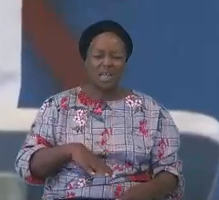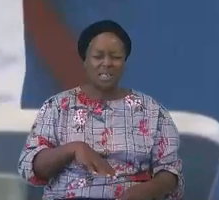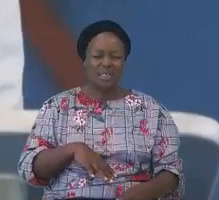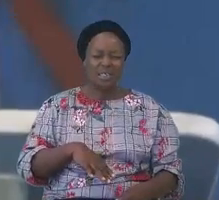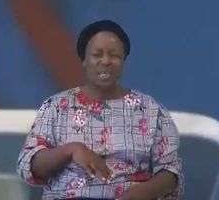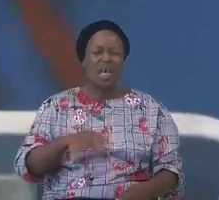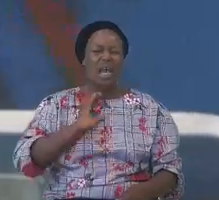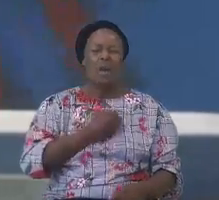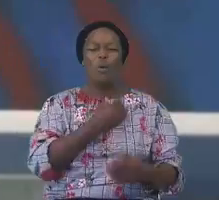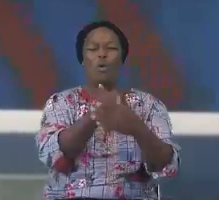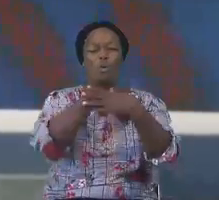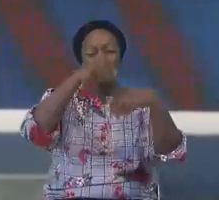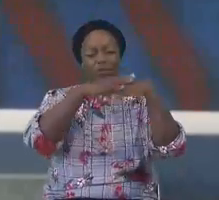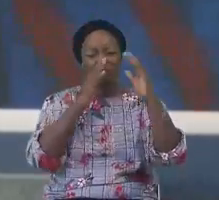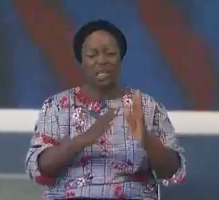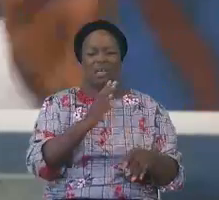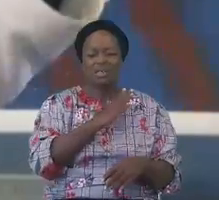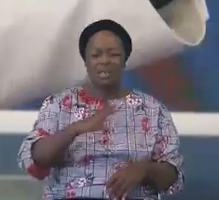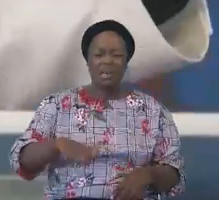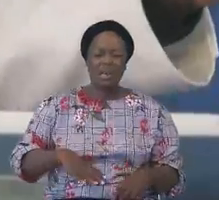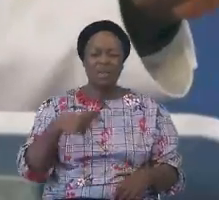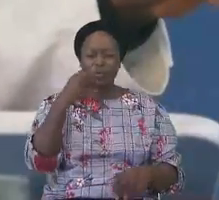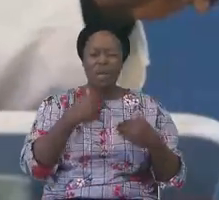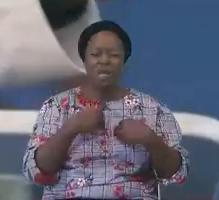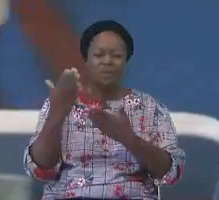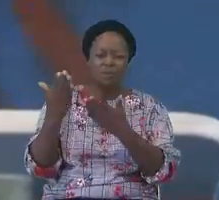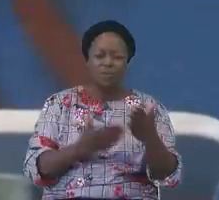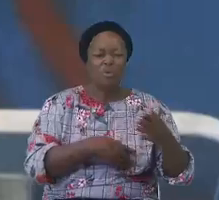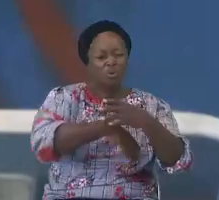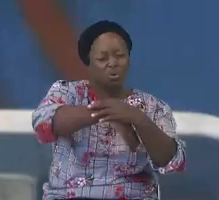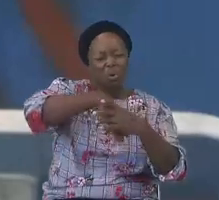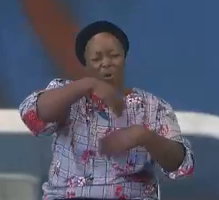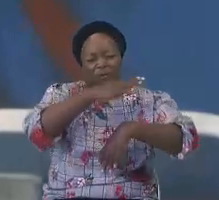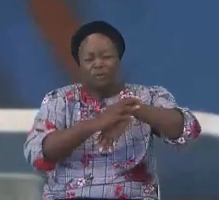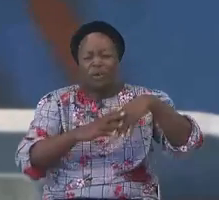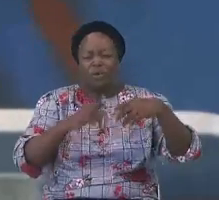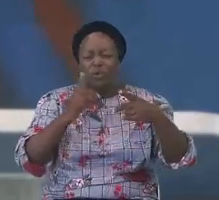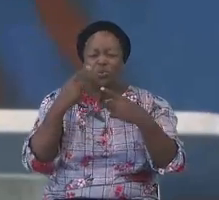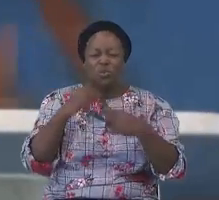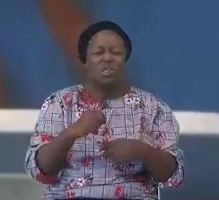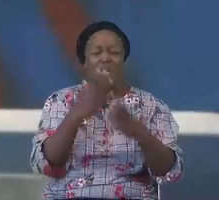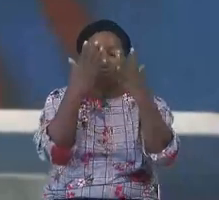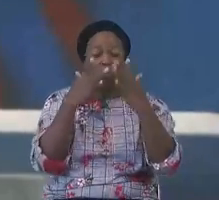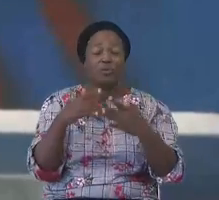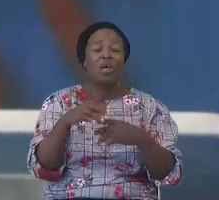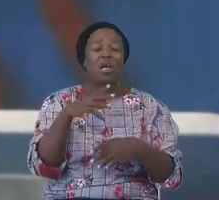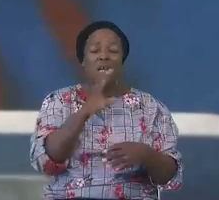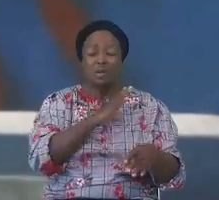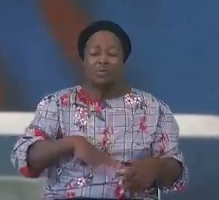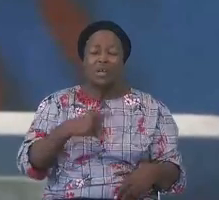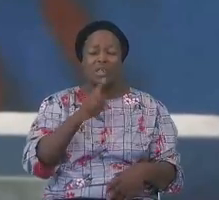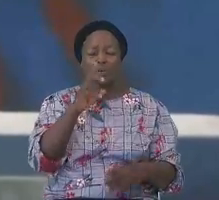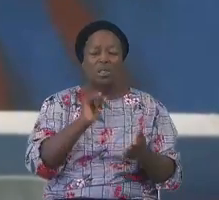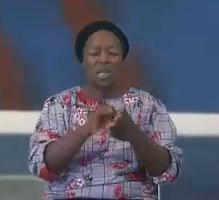le sacrifice final et acceptable, nous rappelant Christ notre consolateur, Christ ce qui